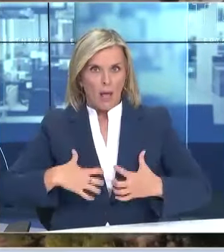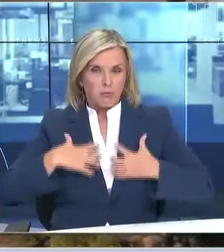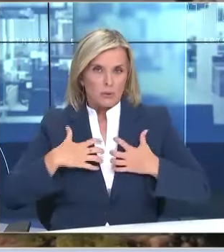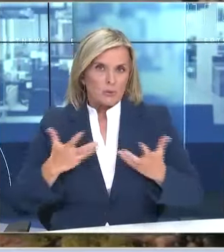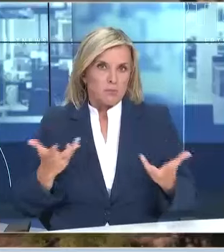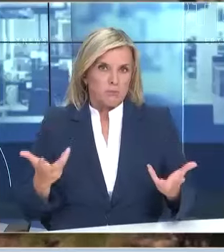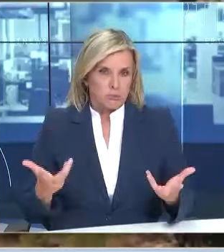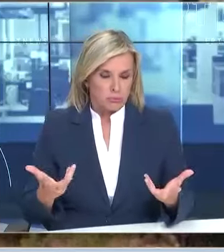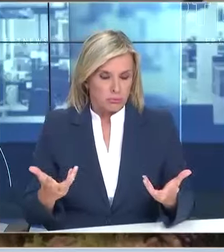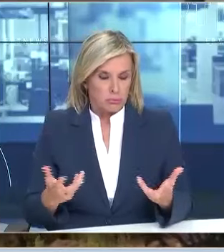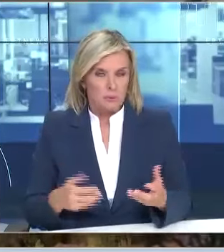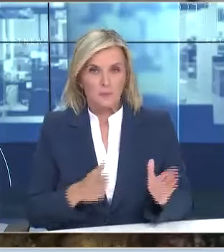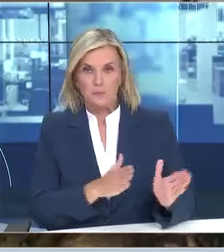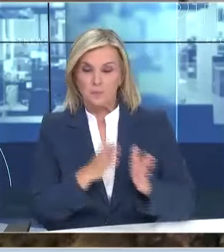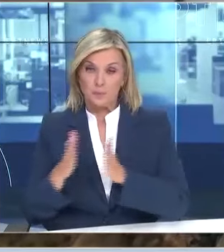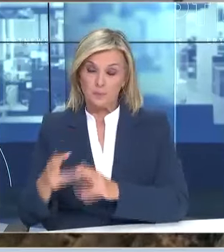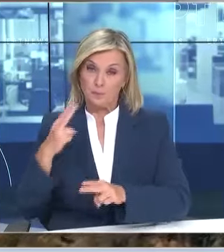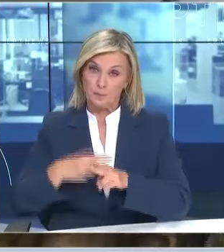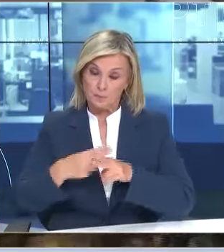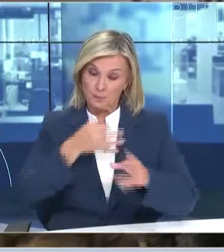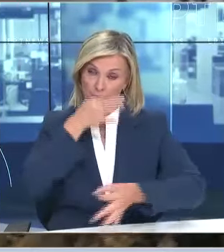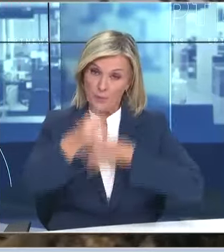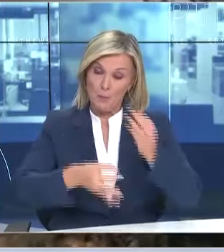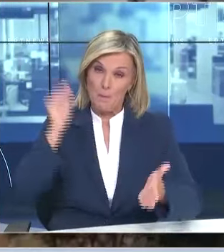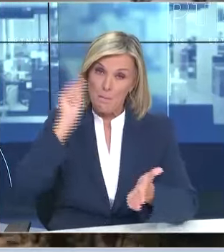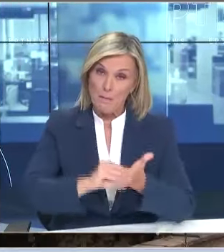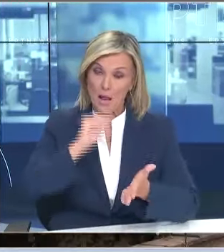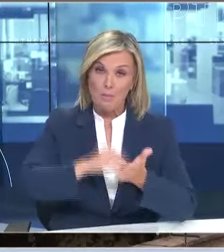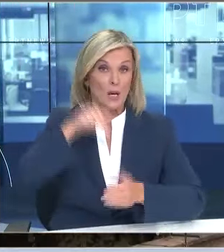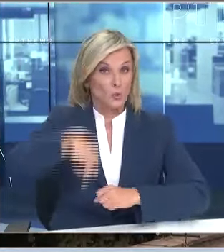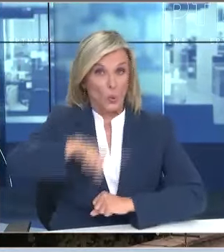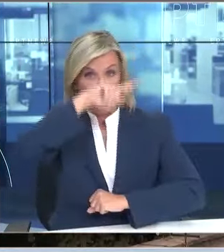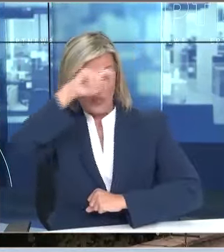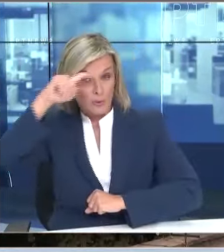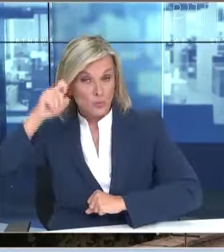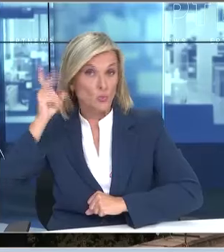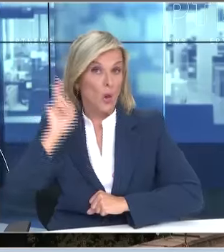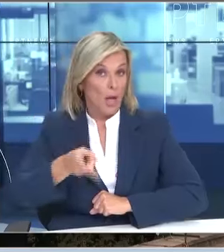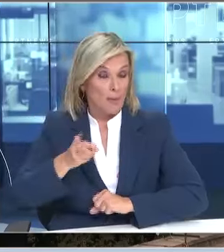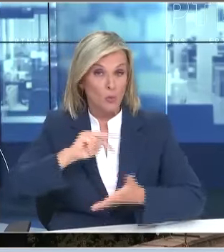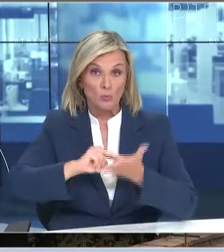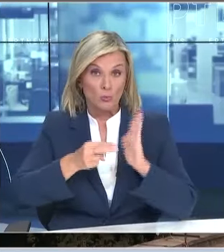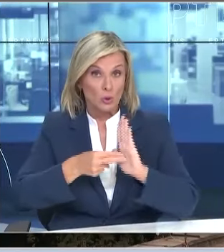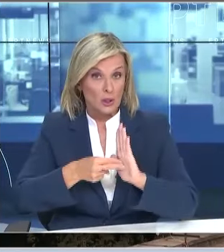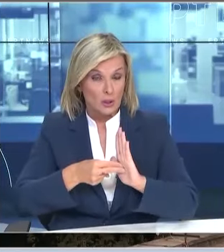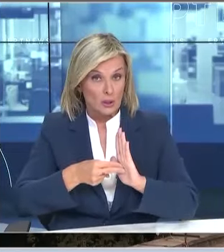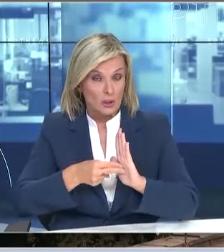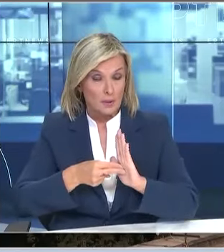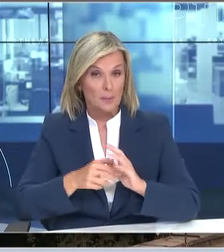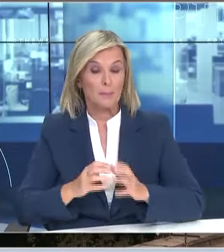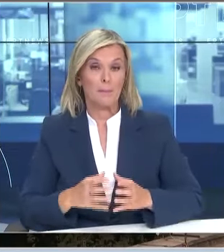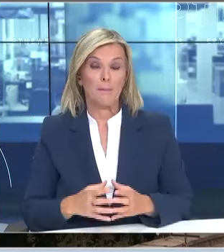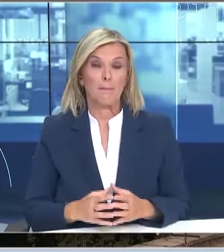Από την άλλη μεριά είναι σημαντικό, θα ξαναπώ, στις συγκεκριμένες συνθήκες, είτε να μιλήσουμε, να πάμε σε ένα φαρμακείο, να δούμε τι μπορεί